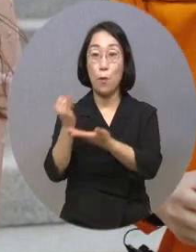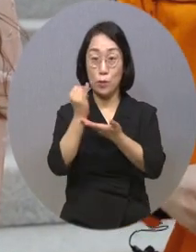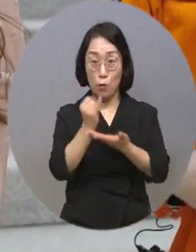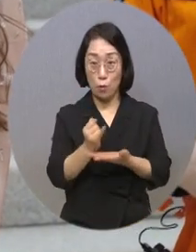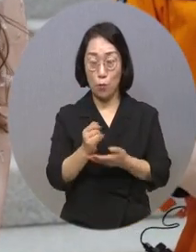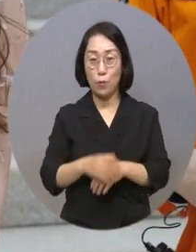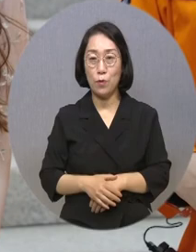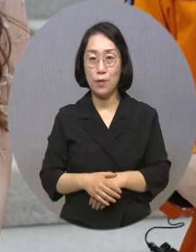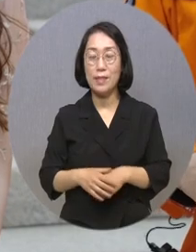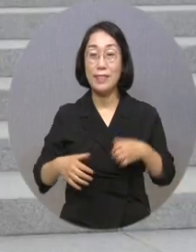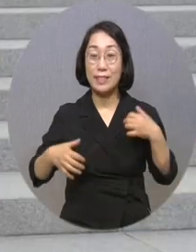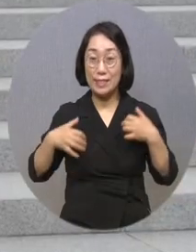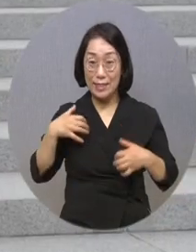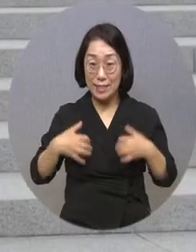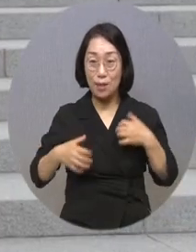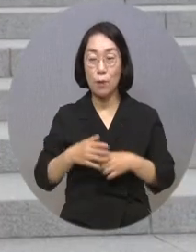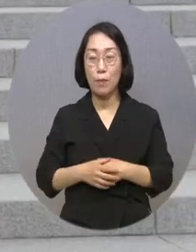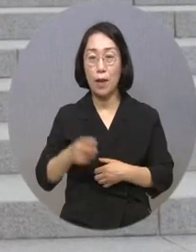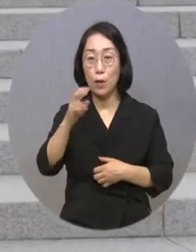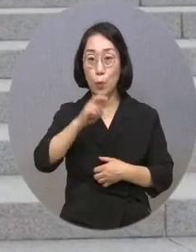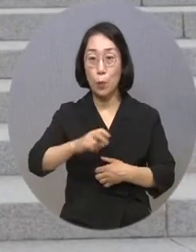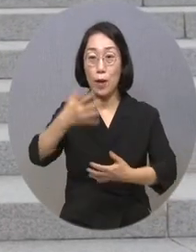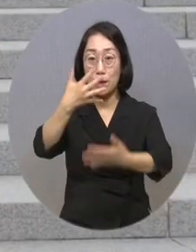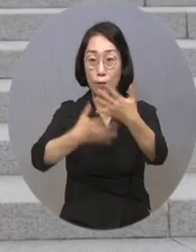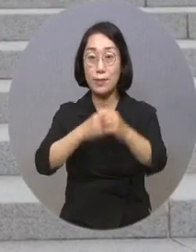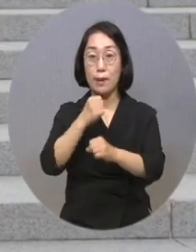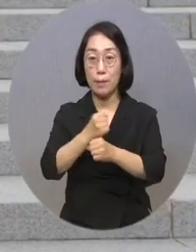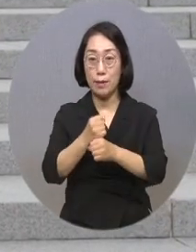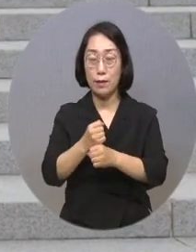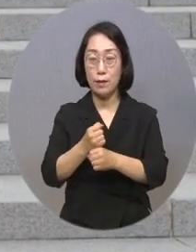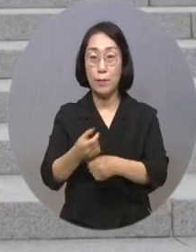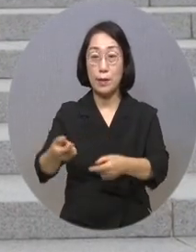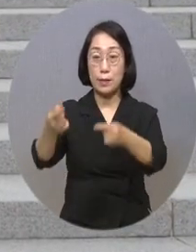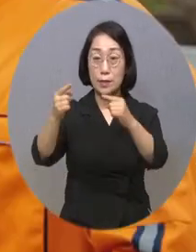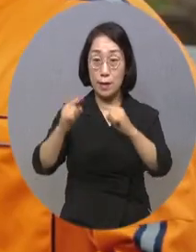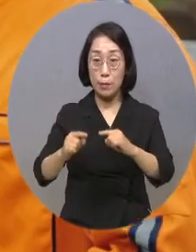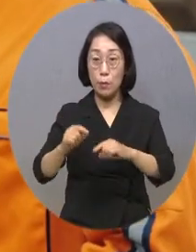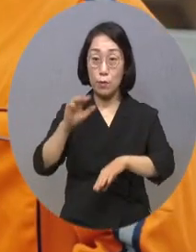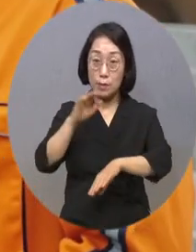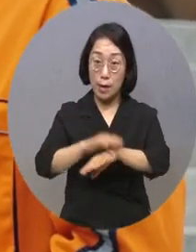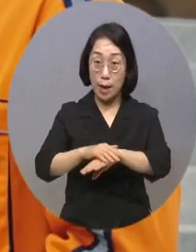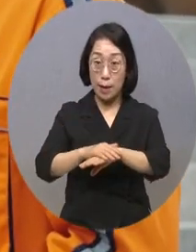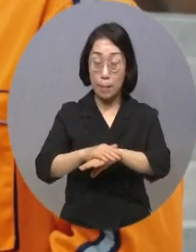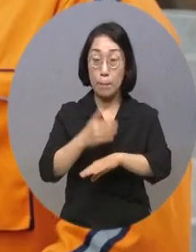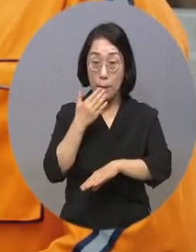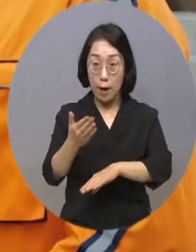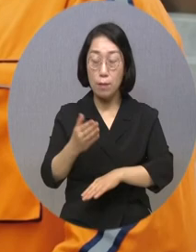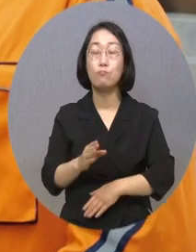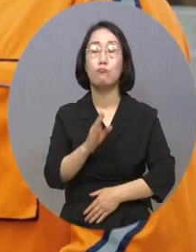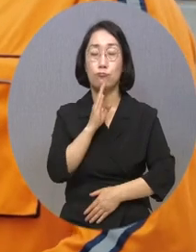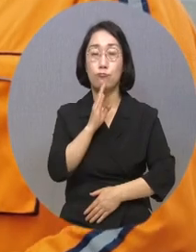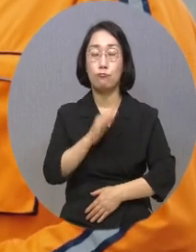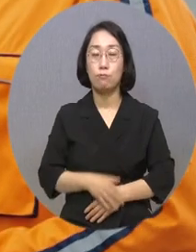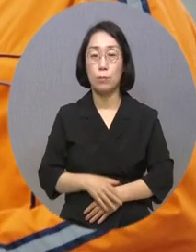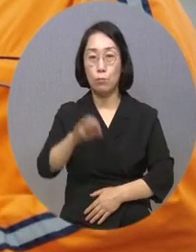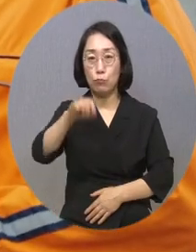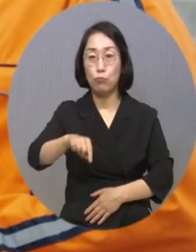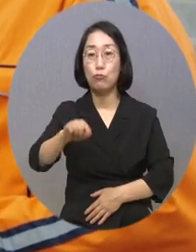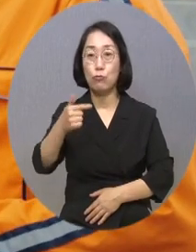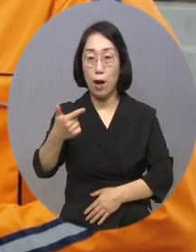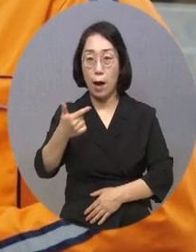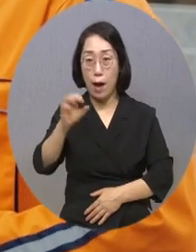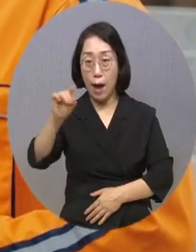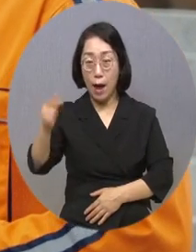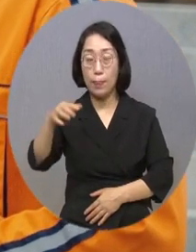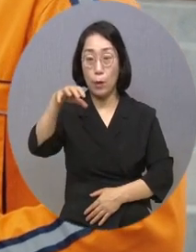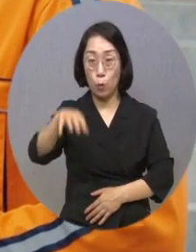한번 신나는 노래와 뮤직비디오 만들어 볼 텐데 오늘 셀럽으로서 참여할 각오가 돼 있으신가요? 아, 그럼요. 저 무한인 만큼 네.